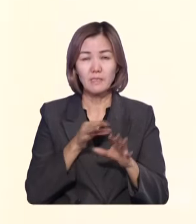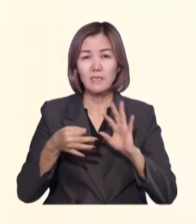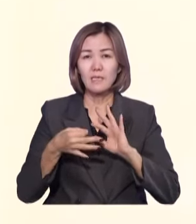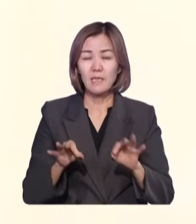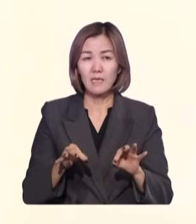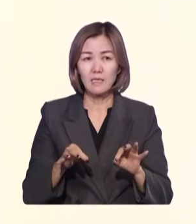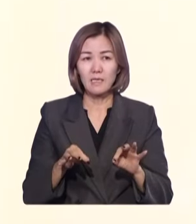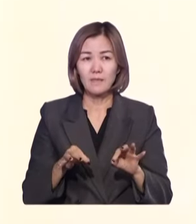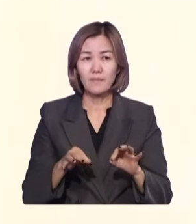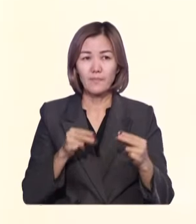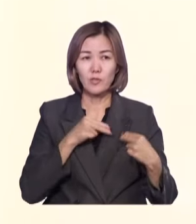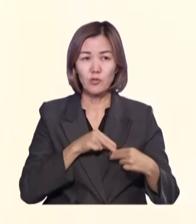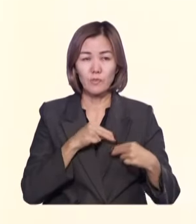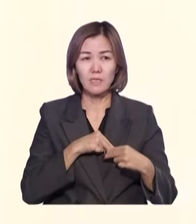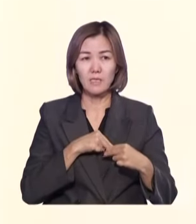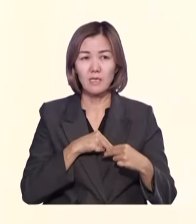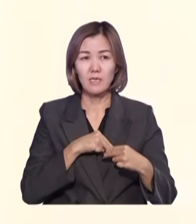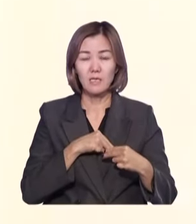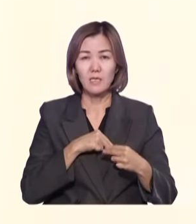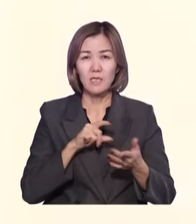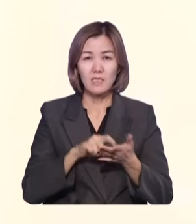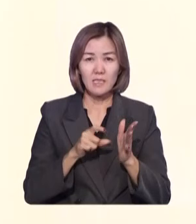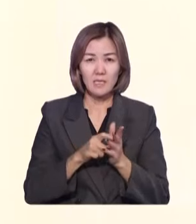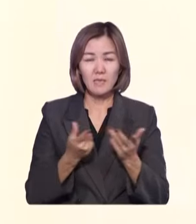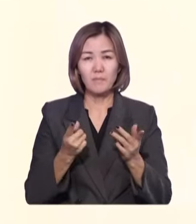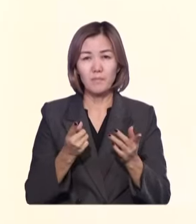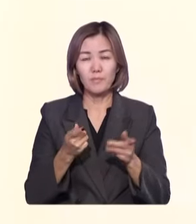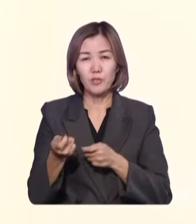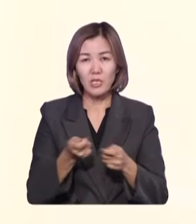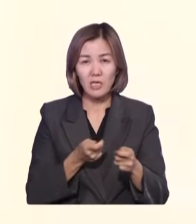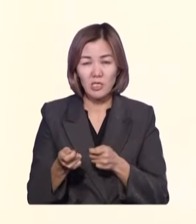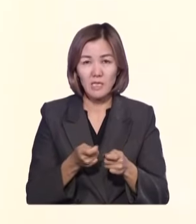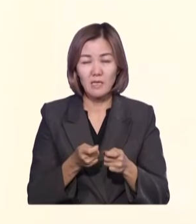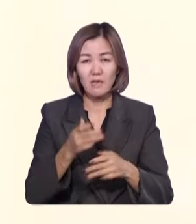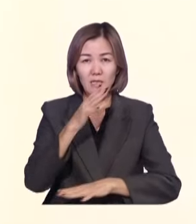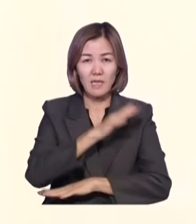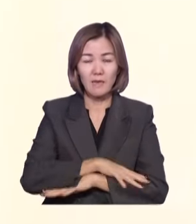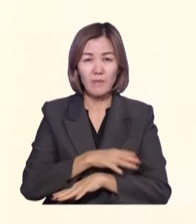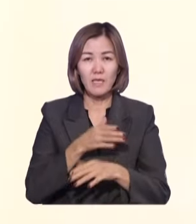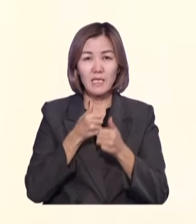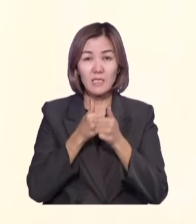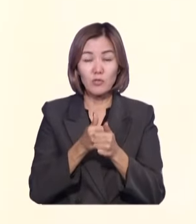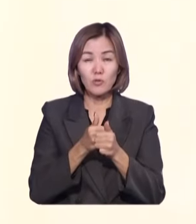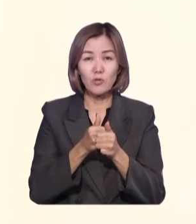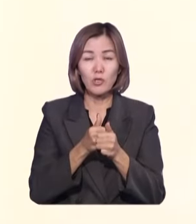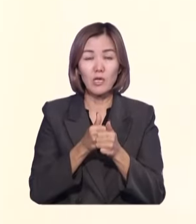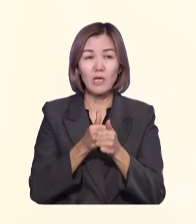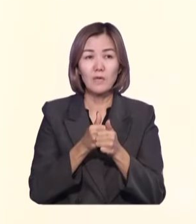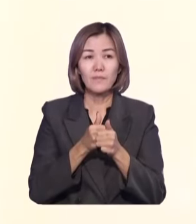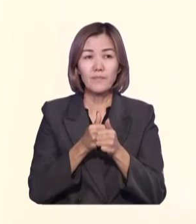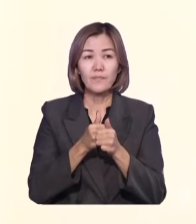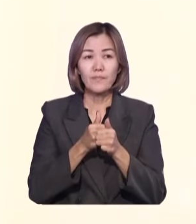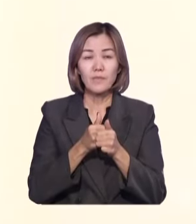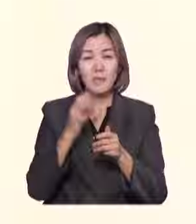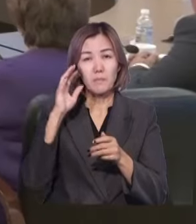Нақты жұмысты сынып жетекшілері, сол мектепте тағайындалған тәрбие ісі жөніндегі орынбасарлар, немесе